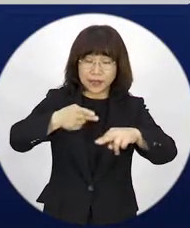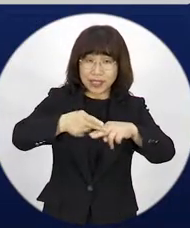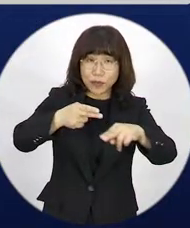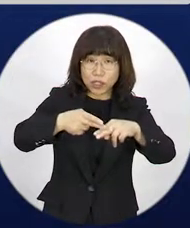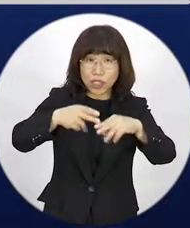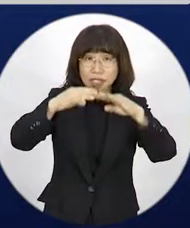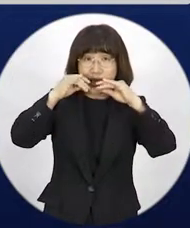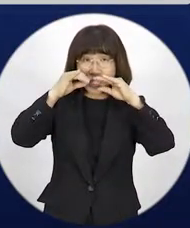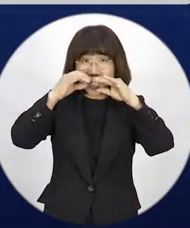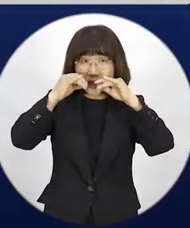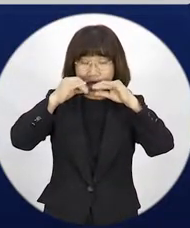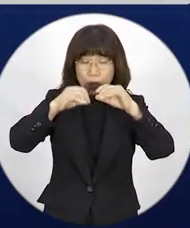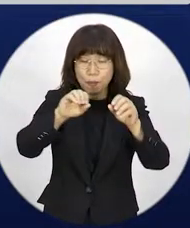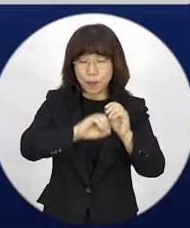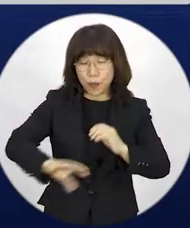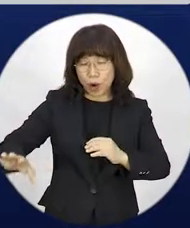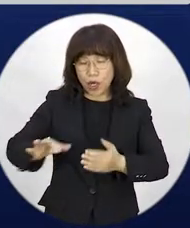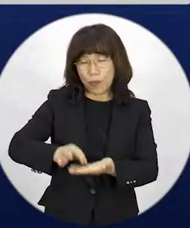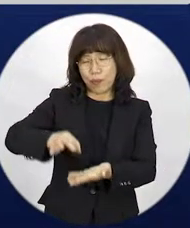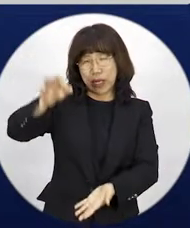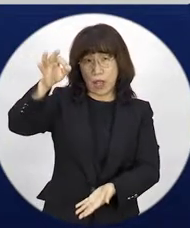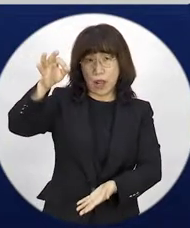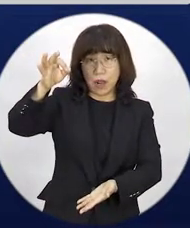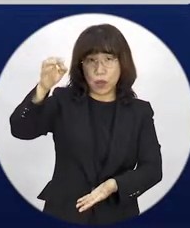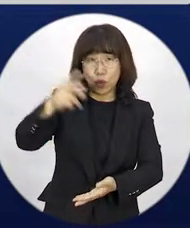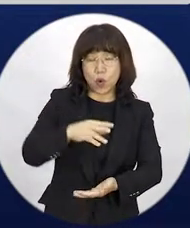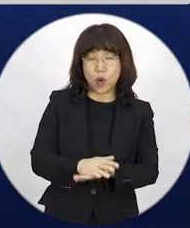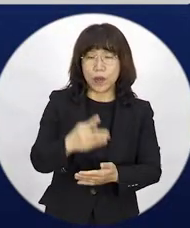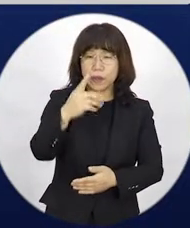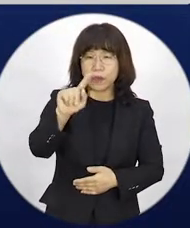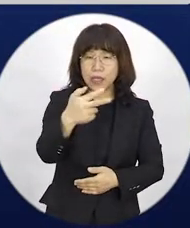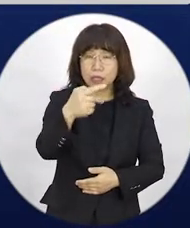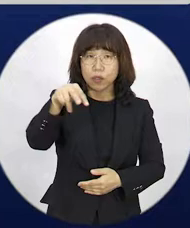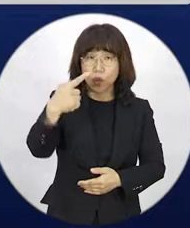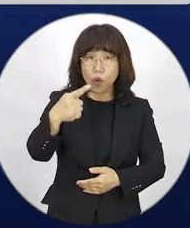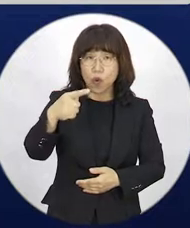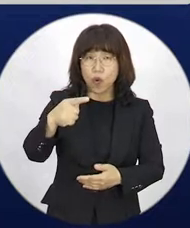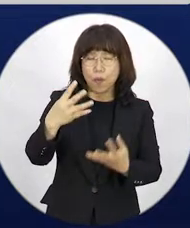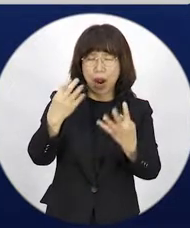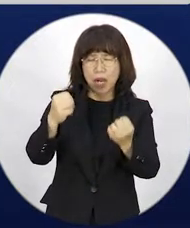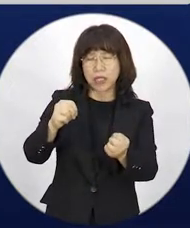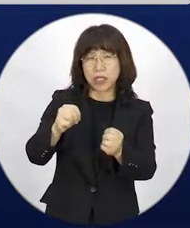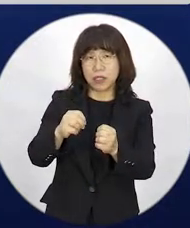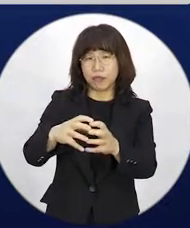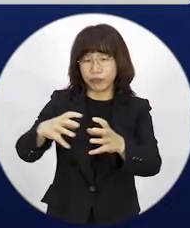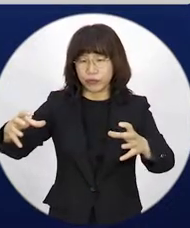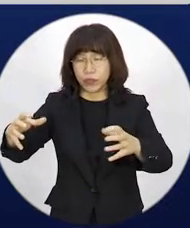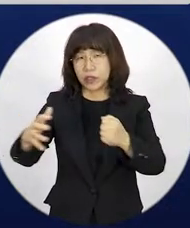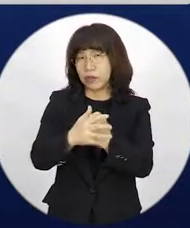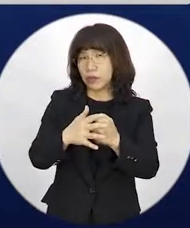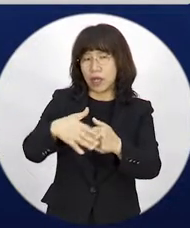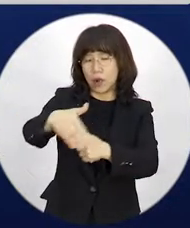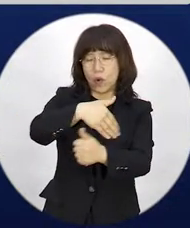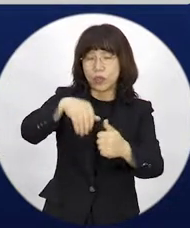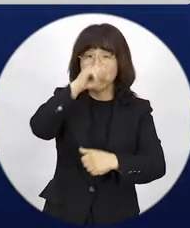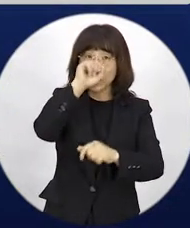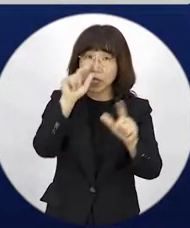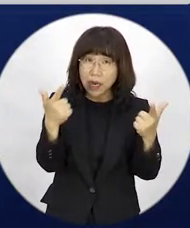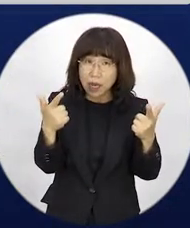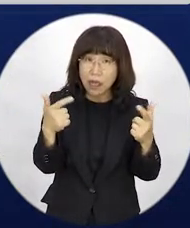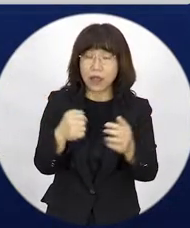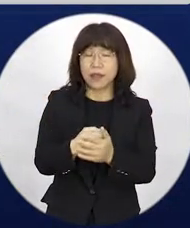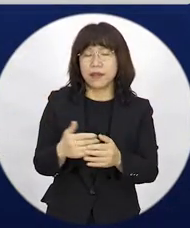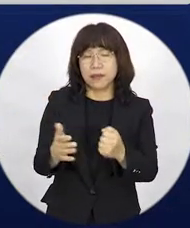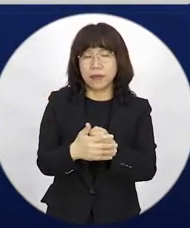음식물 쓰레기는 처리 비용이 막대하고 처리 과정에서 탄소 배출량이 많아 환경에 좋지 않은데요. 이에